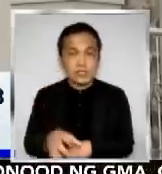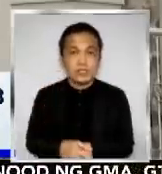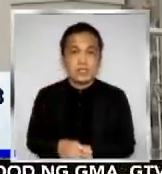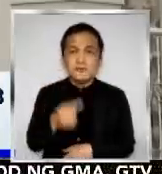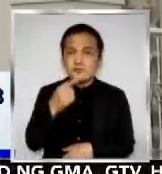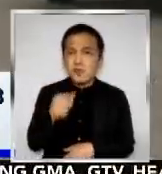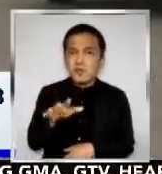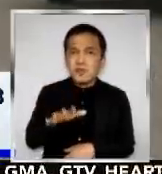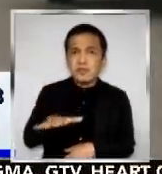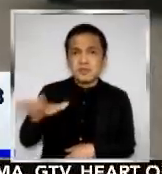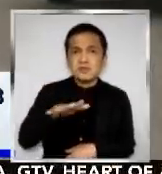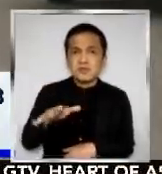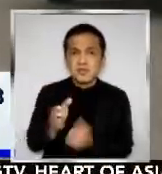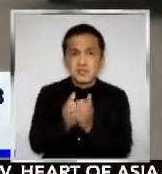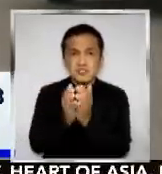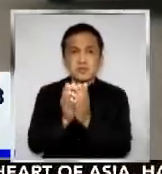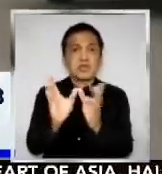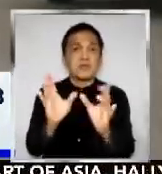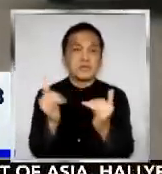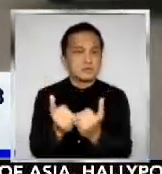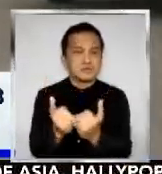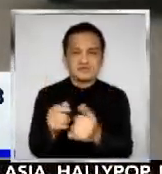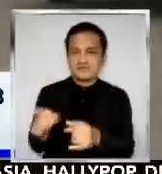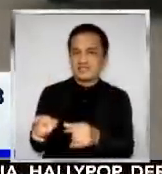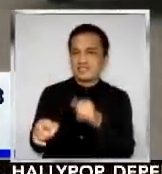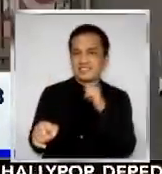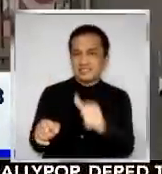shipping line sa kanya, hindi daw sila nagkulang sa